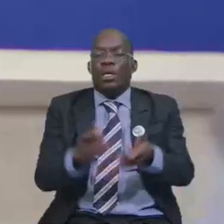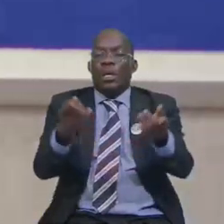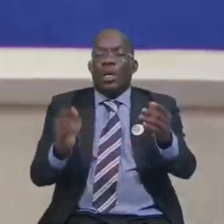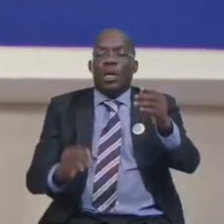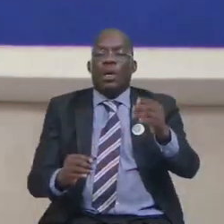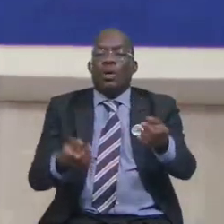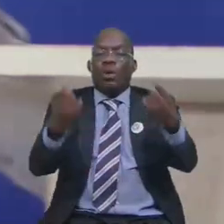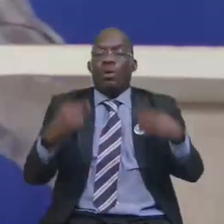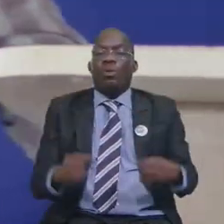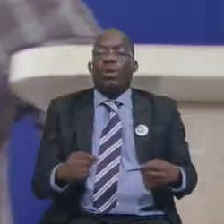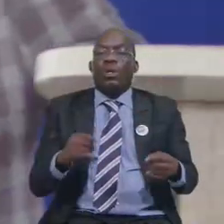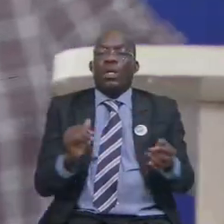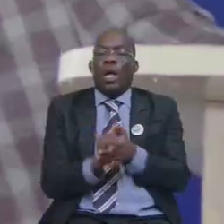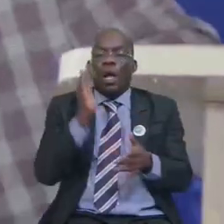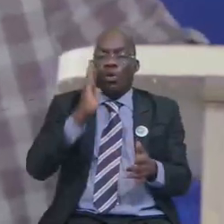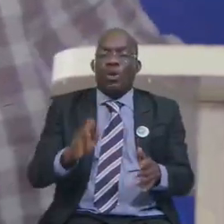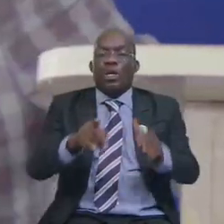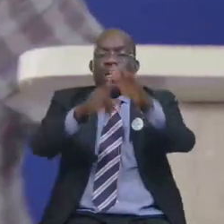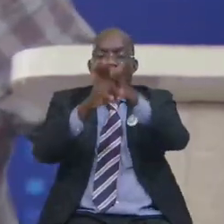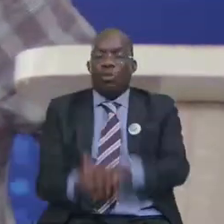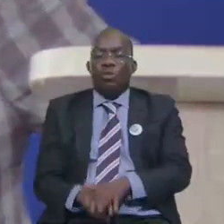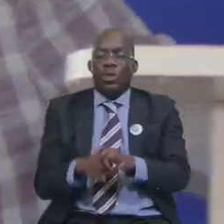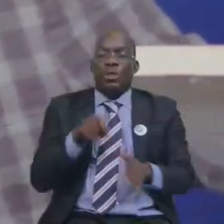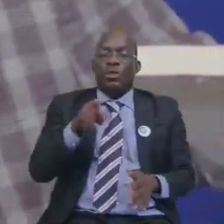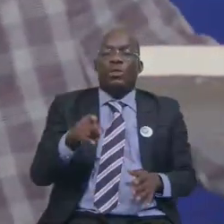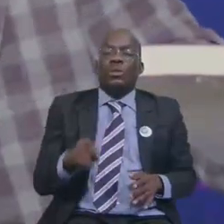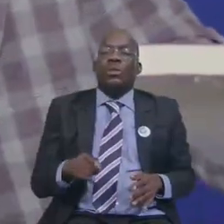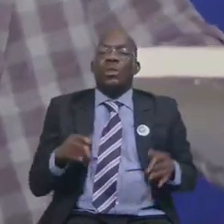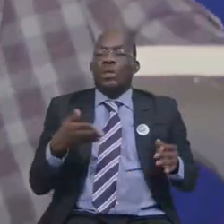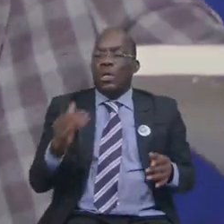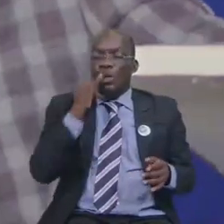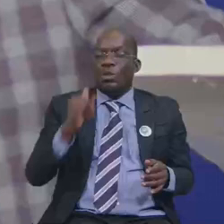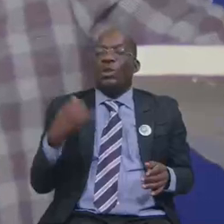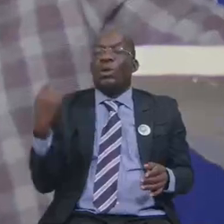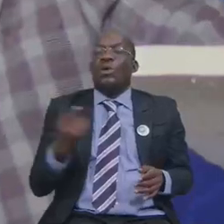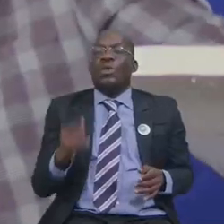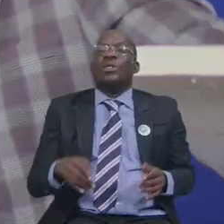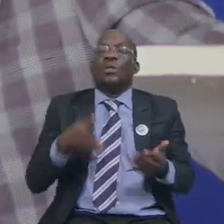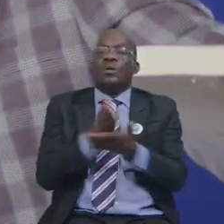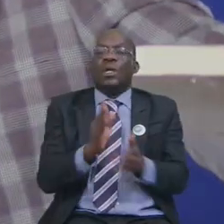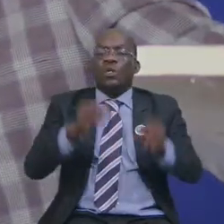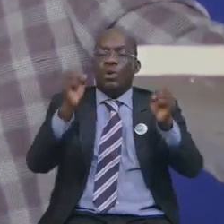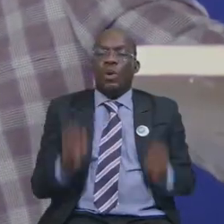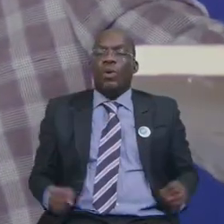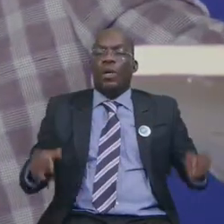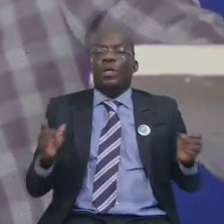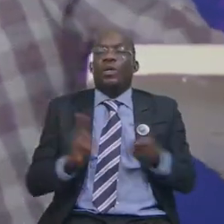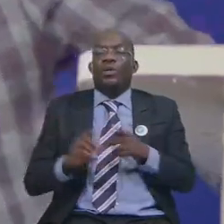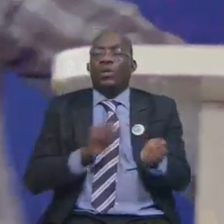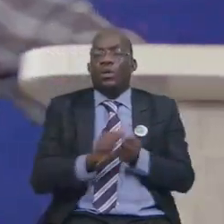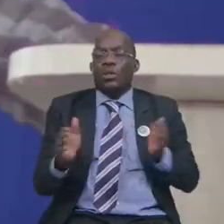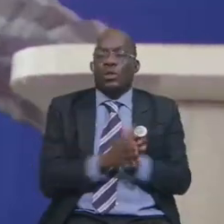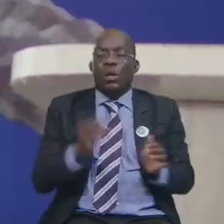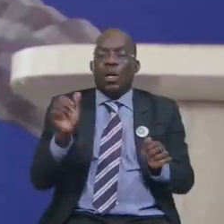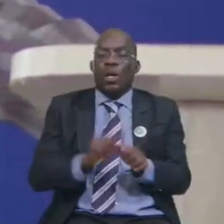arrive pour te peser déçu il y a toujours une dynamite appropriée pour sauter toutes ces choses et